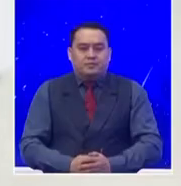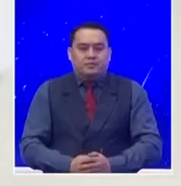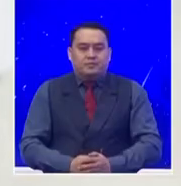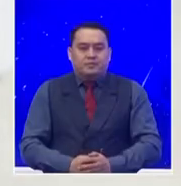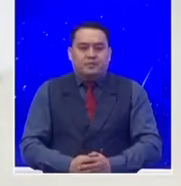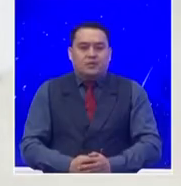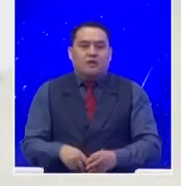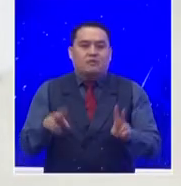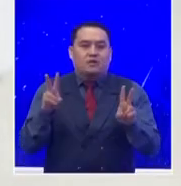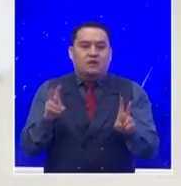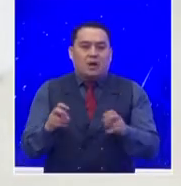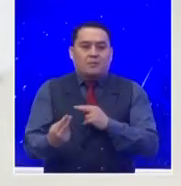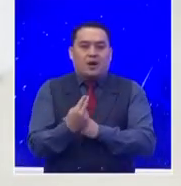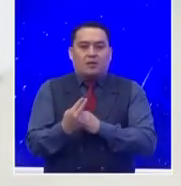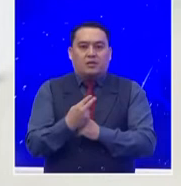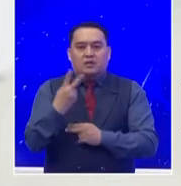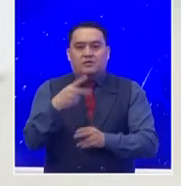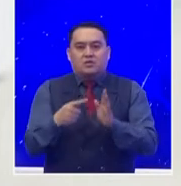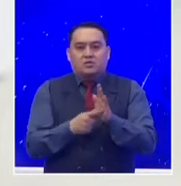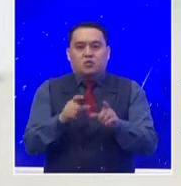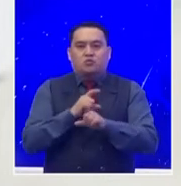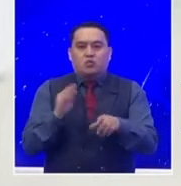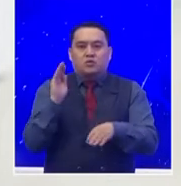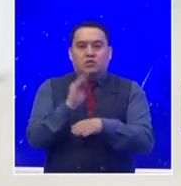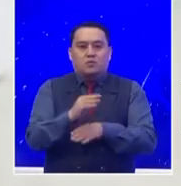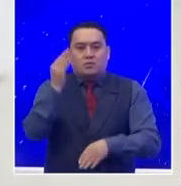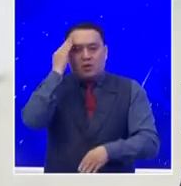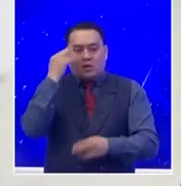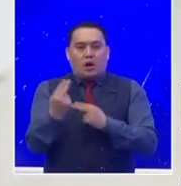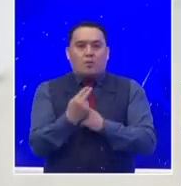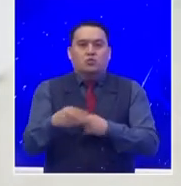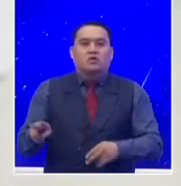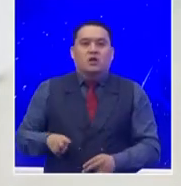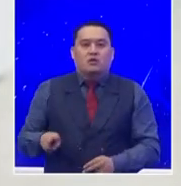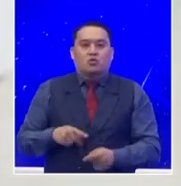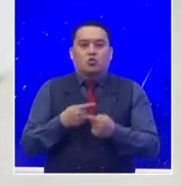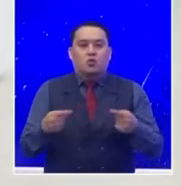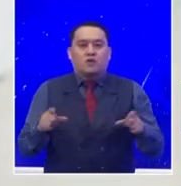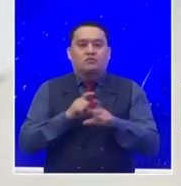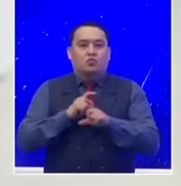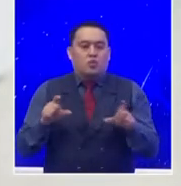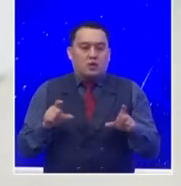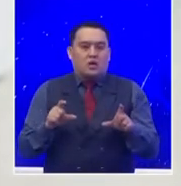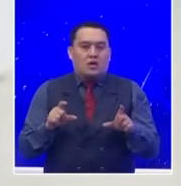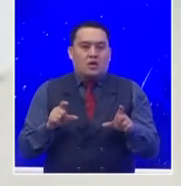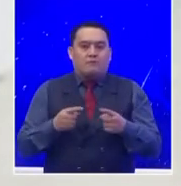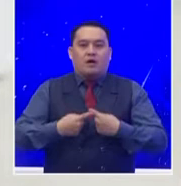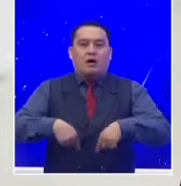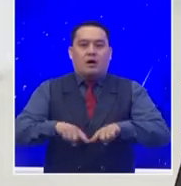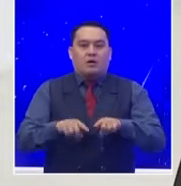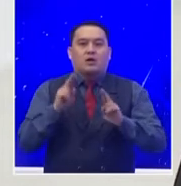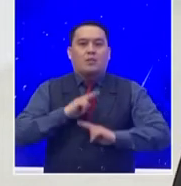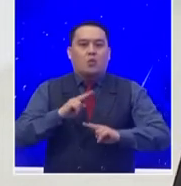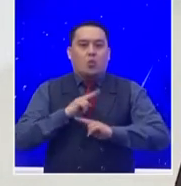данных учений сегодня мы провели на базе 27-й школы дополнительное методическое обучение директоров других учебных заведений именно по организации